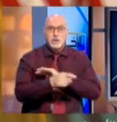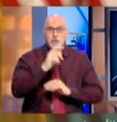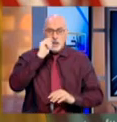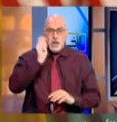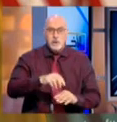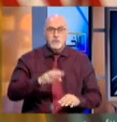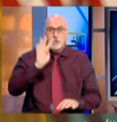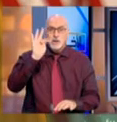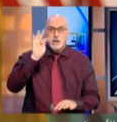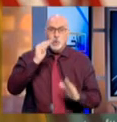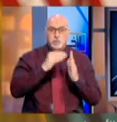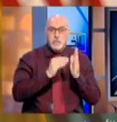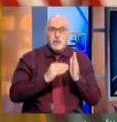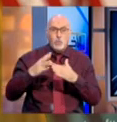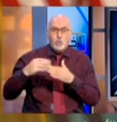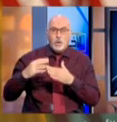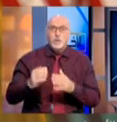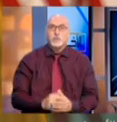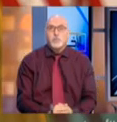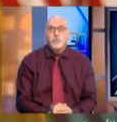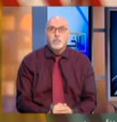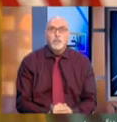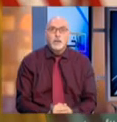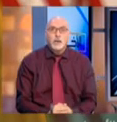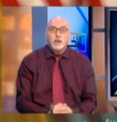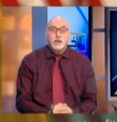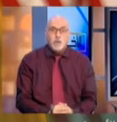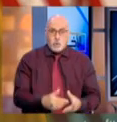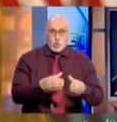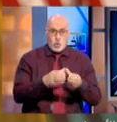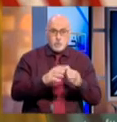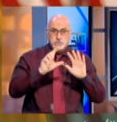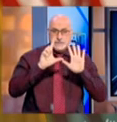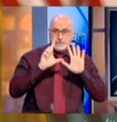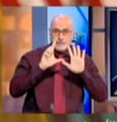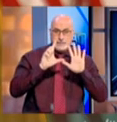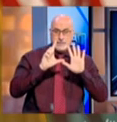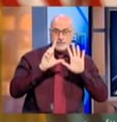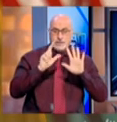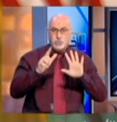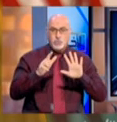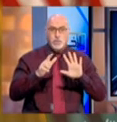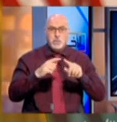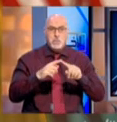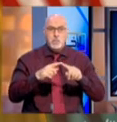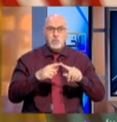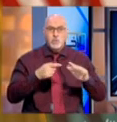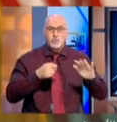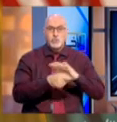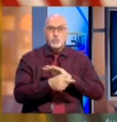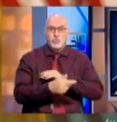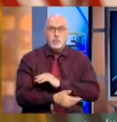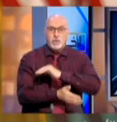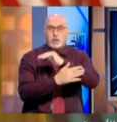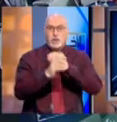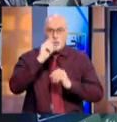قدرها 40 مليار دولار. في هذا الوقت قررت مجموعة دول السبعة تقديم تحويلات وقروض أخرى لأوكرانيا.